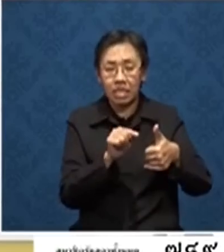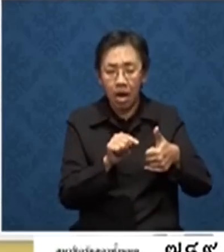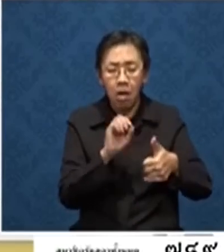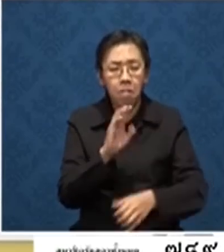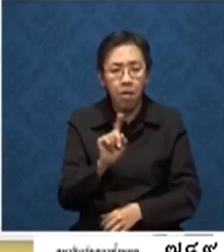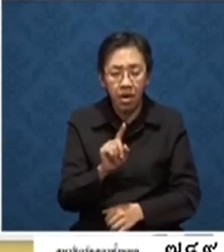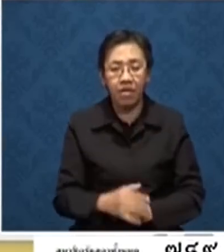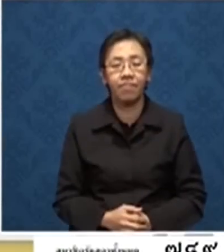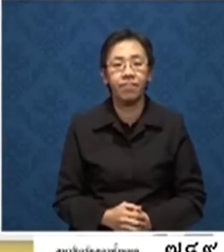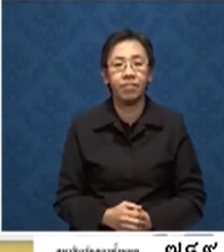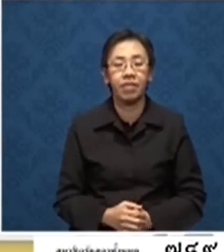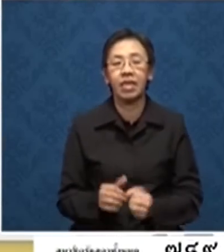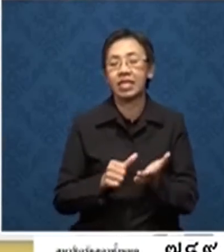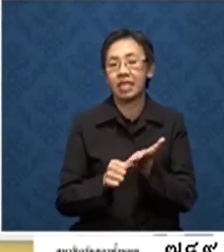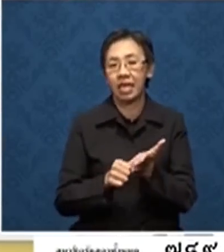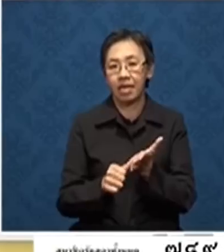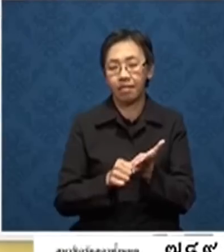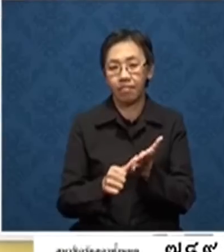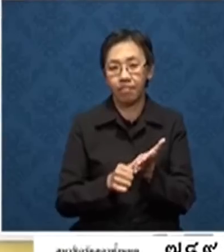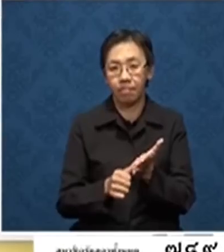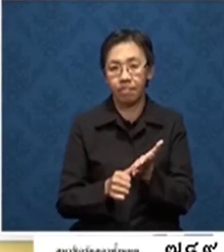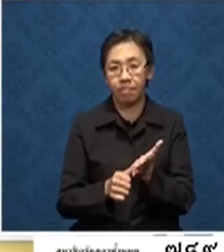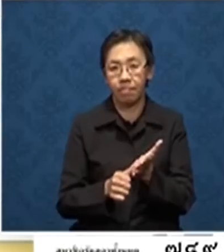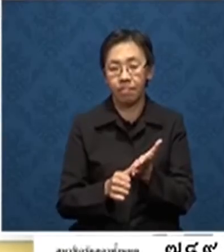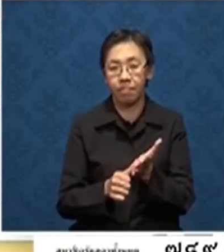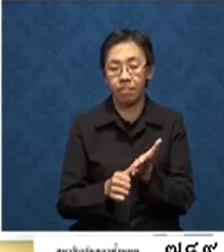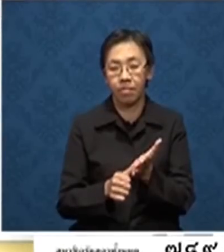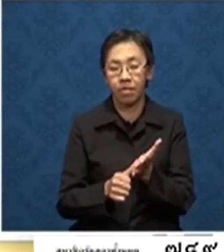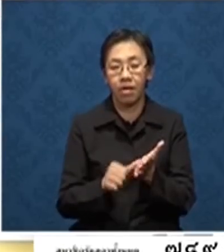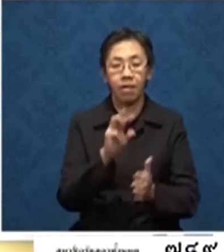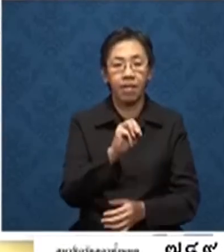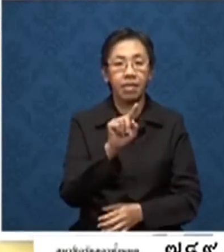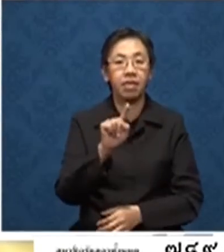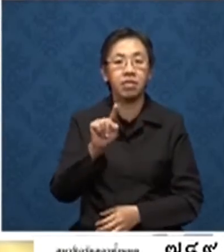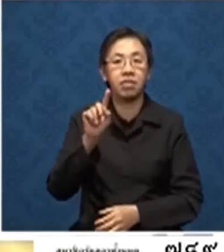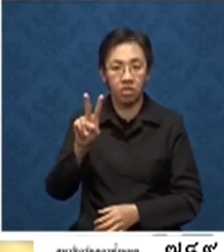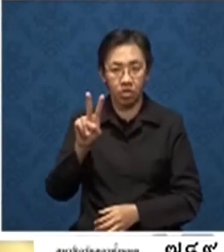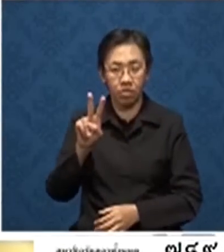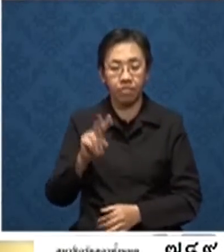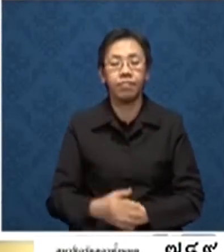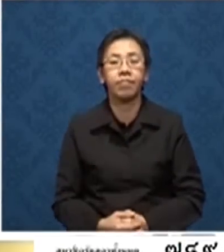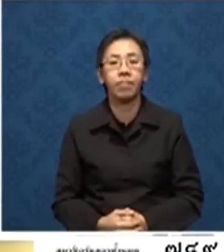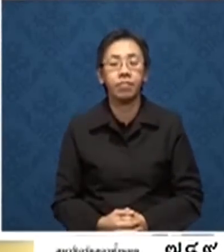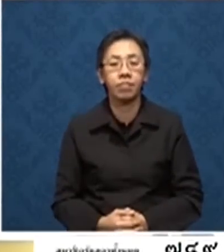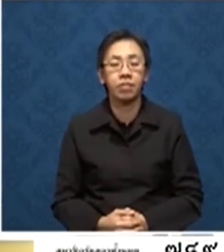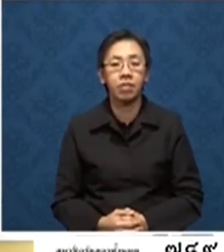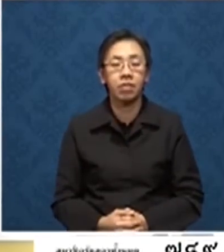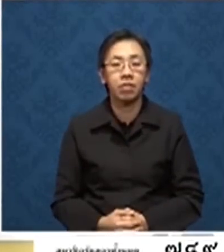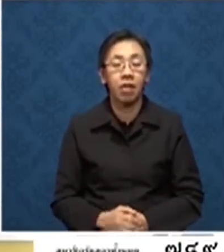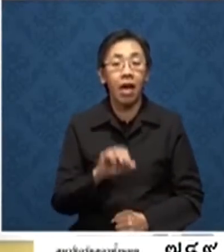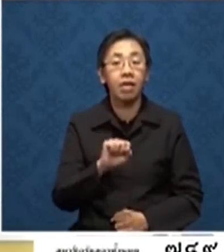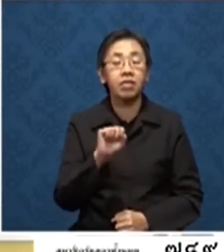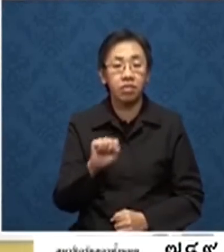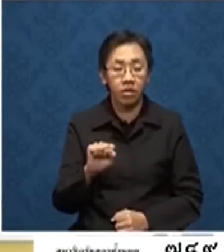จะแก้ไขมาตรา 112โดยจะให้ส.สของ